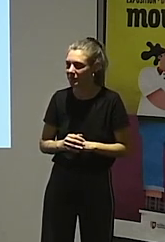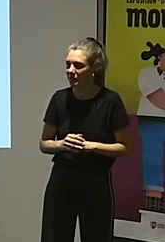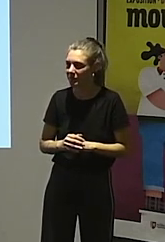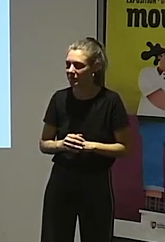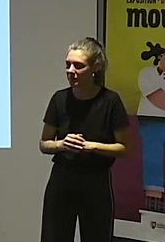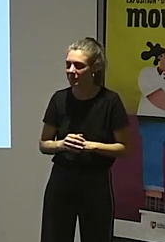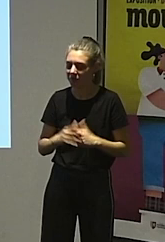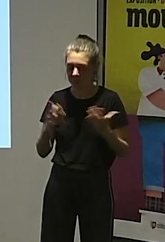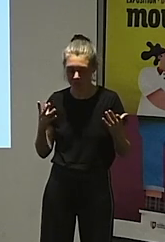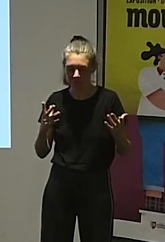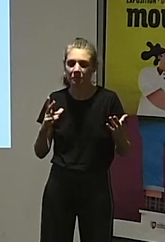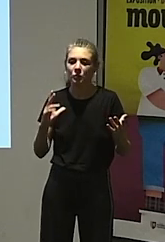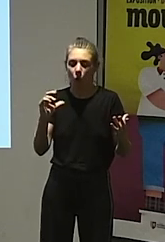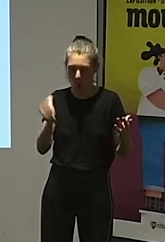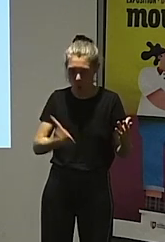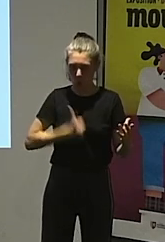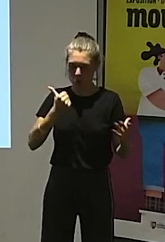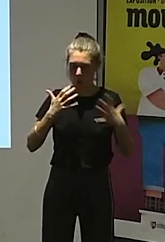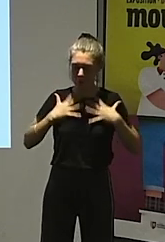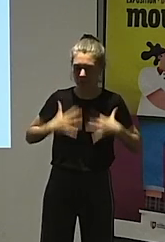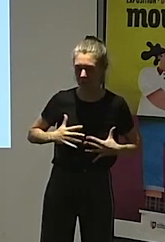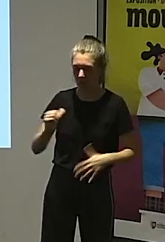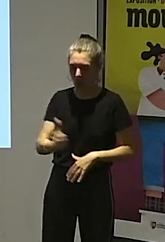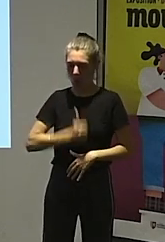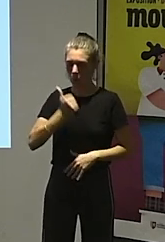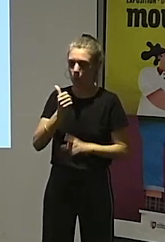Retrouver une autonomie physique et sociale.